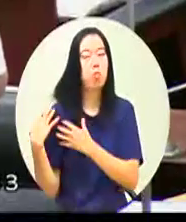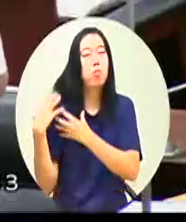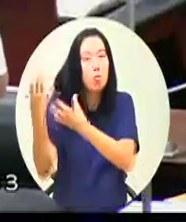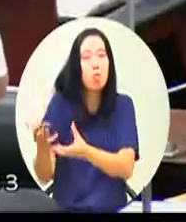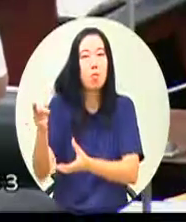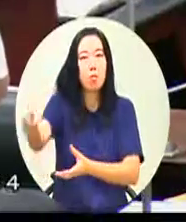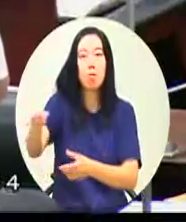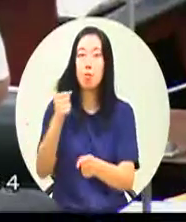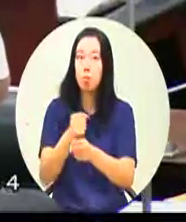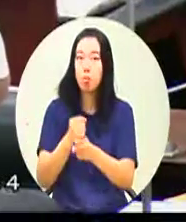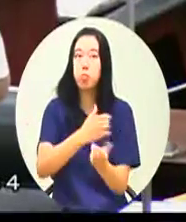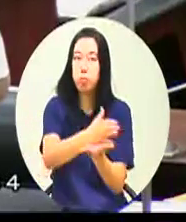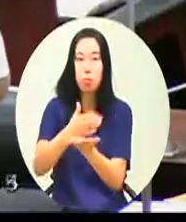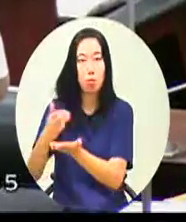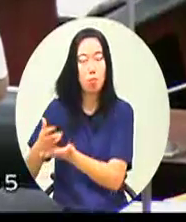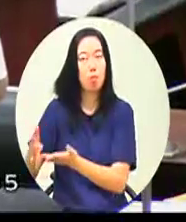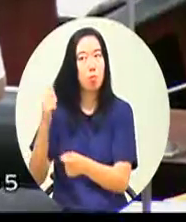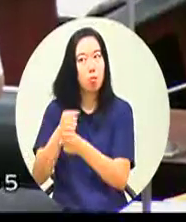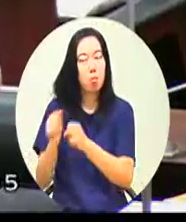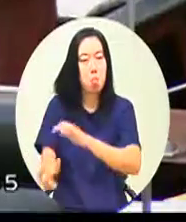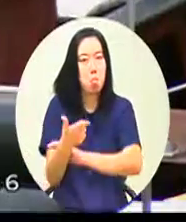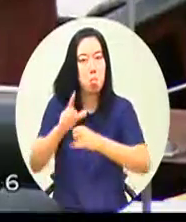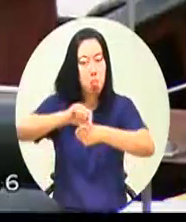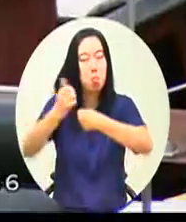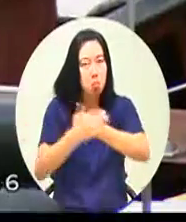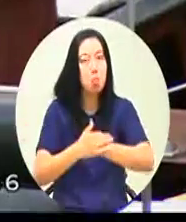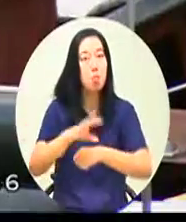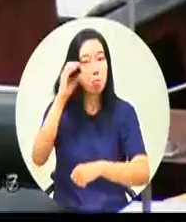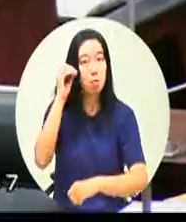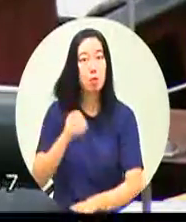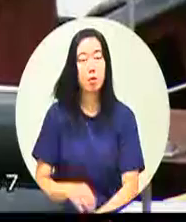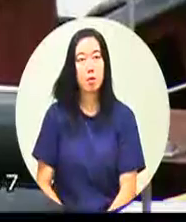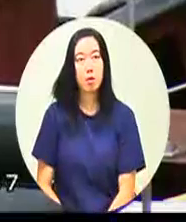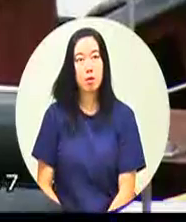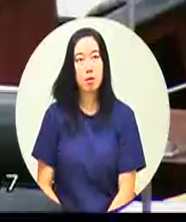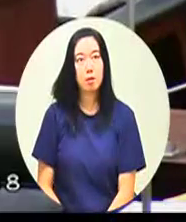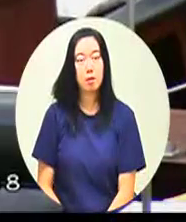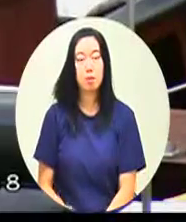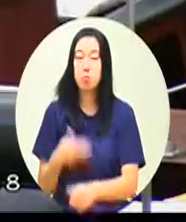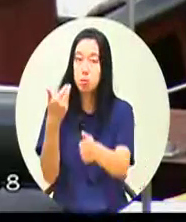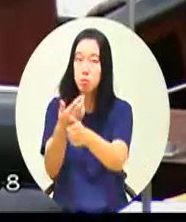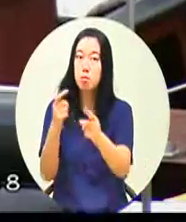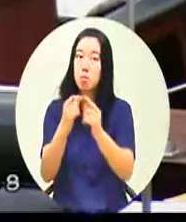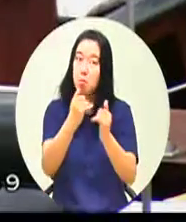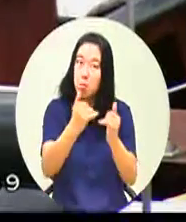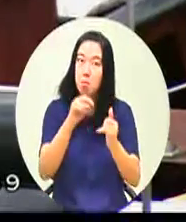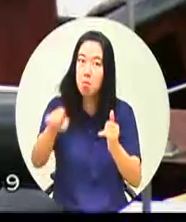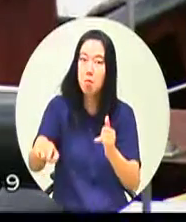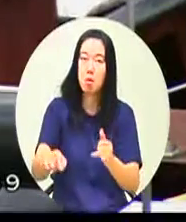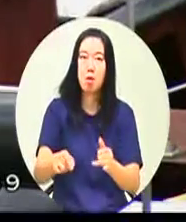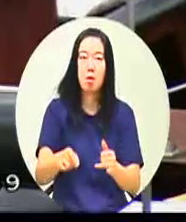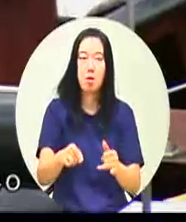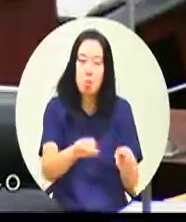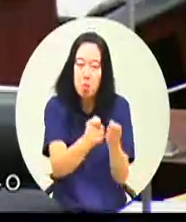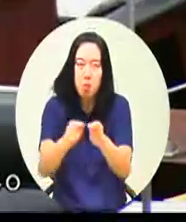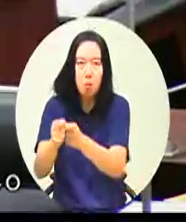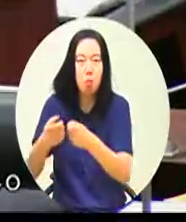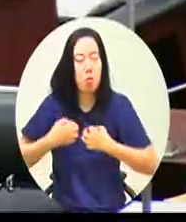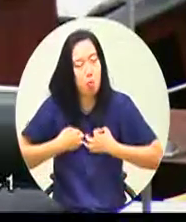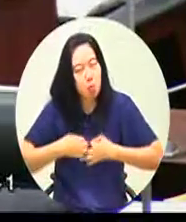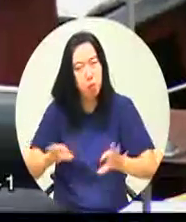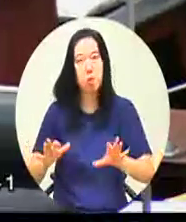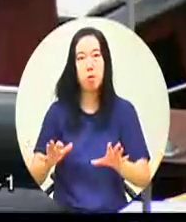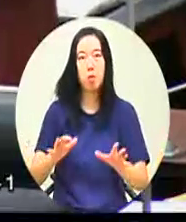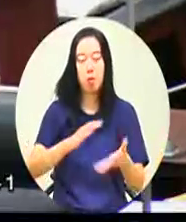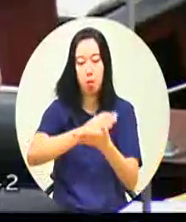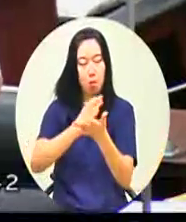理，我感觉会较紧啦。安尼对台顶遐老尾遐乡亲，伊个财产的问题、饮水的问题，